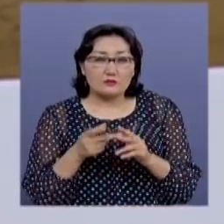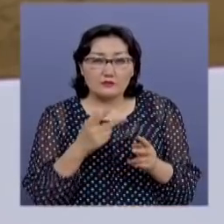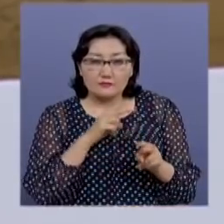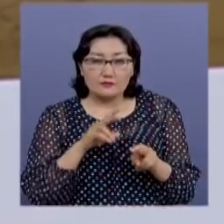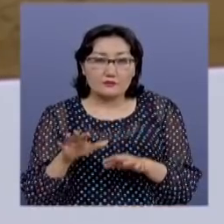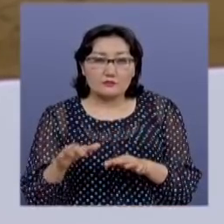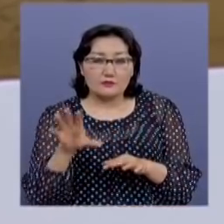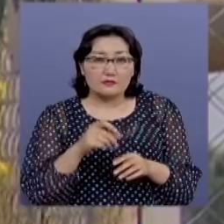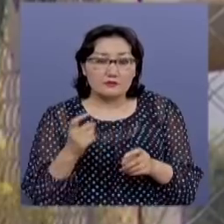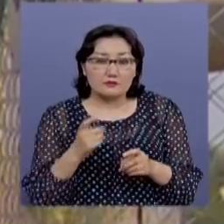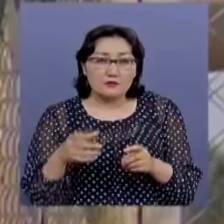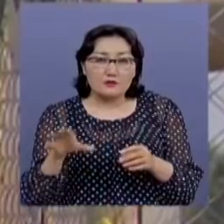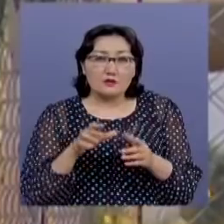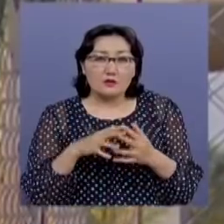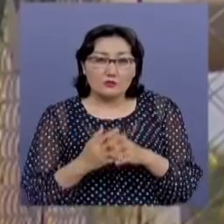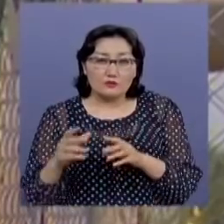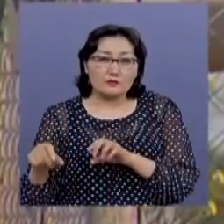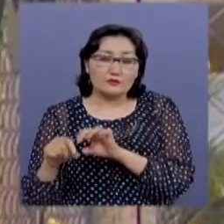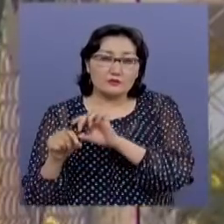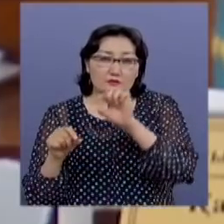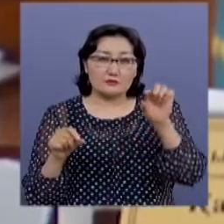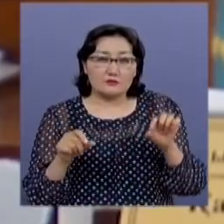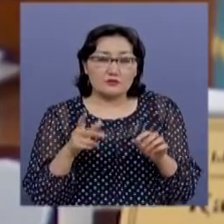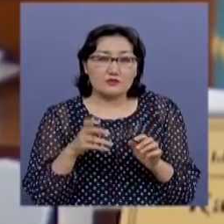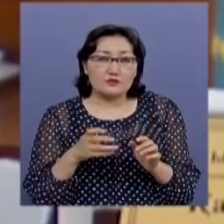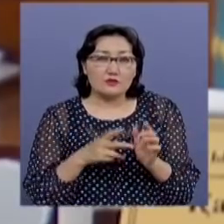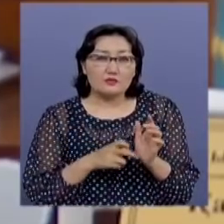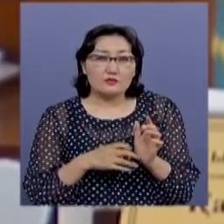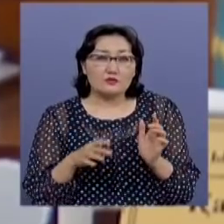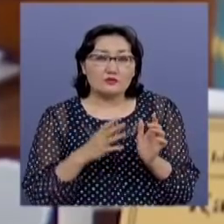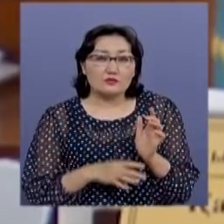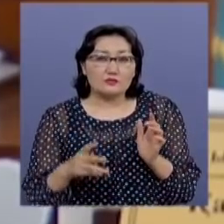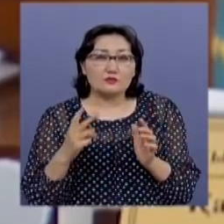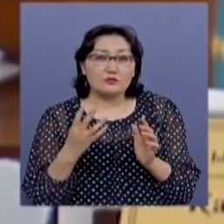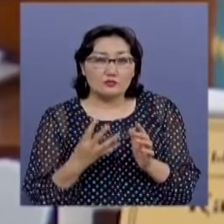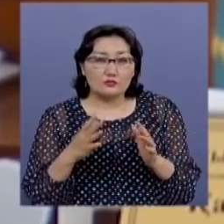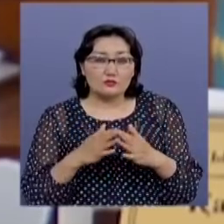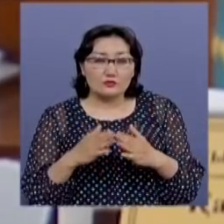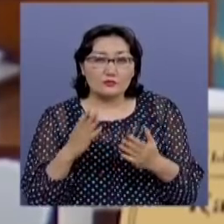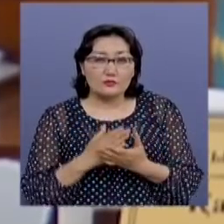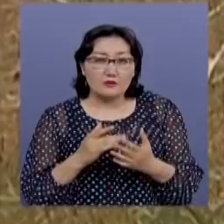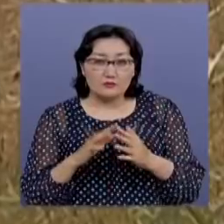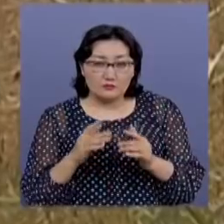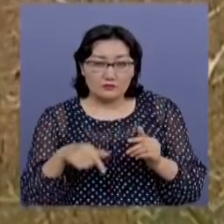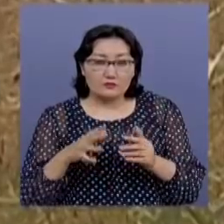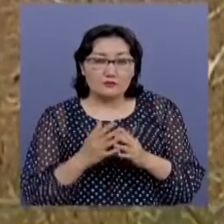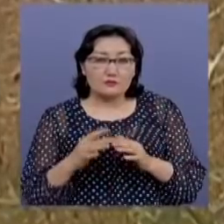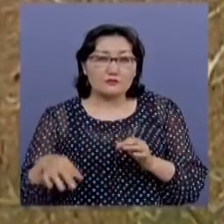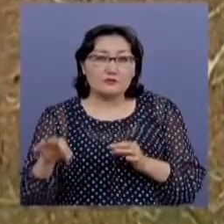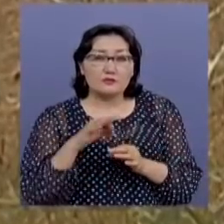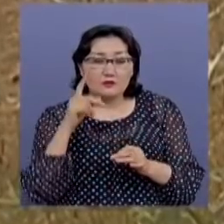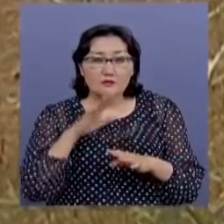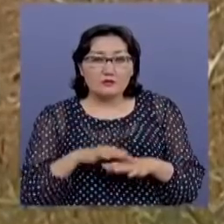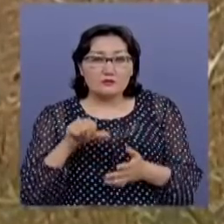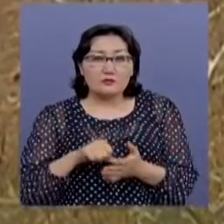соған ие болып ауылға газ тартырса 784 түтін бар осы біздің елді мекенде. Ұзынағаш аудандық